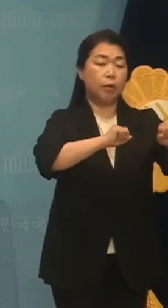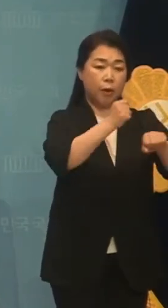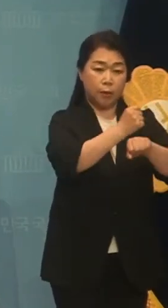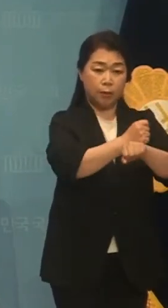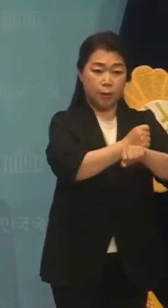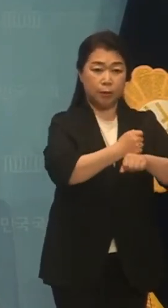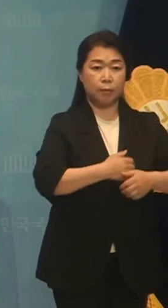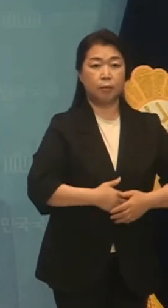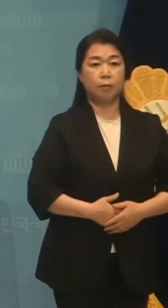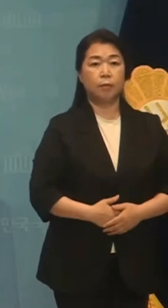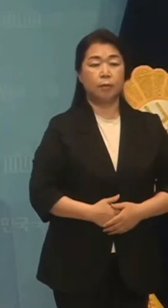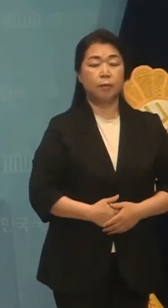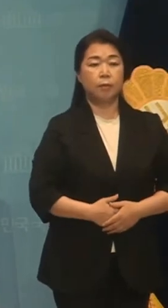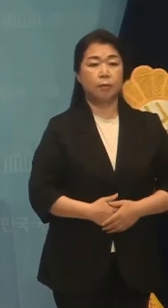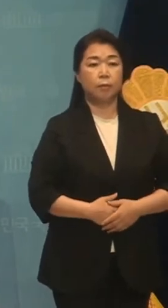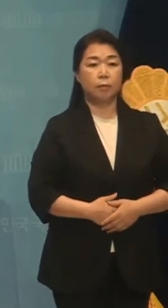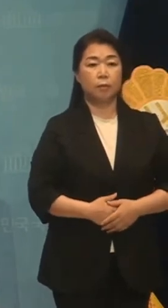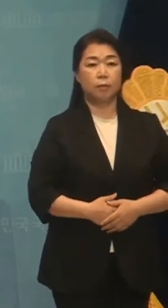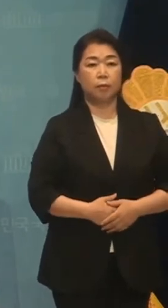하겠습니다.